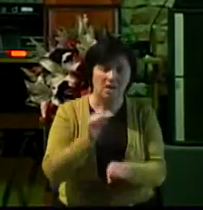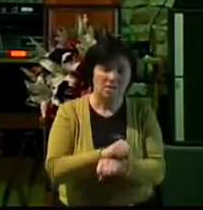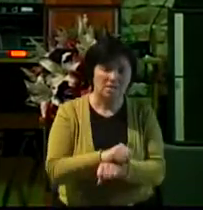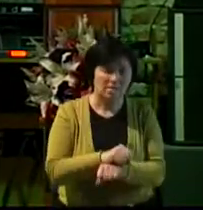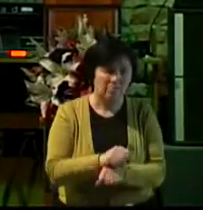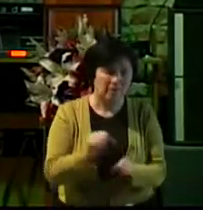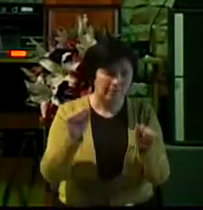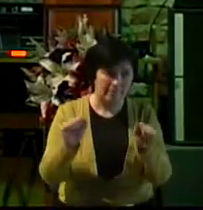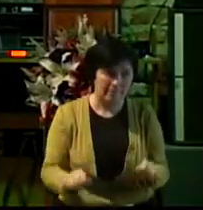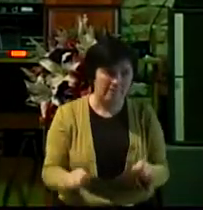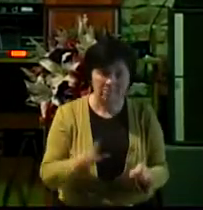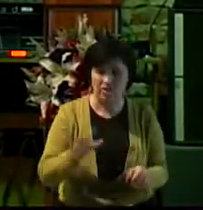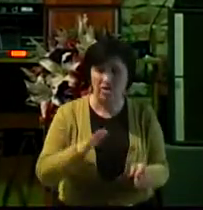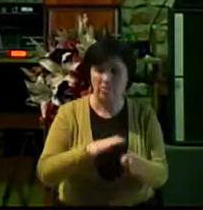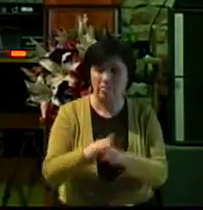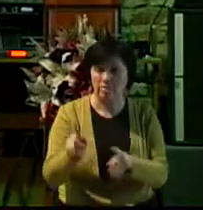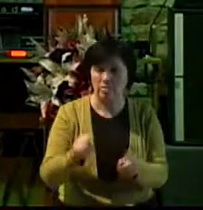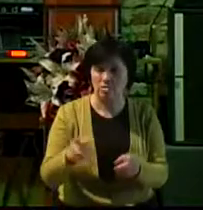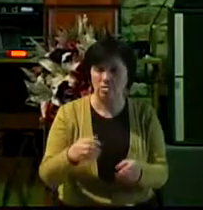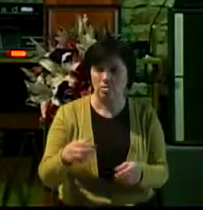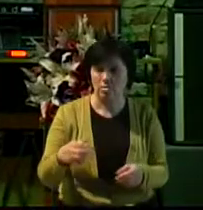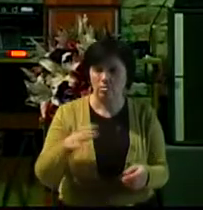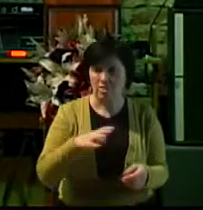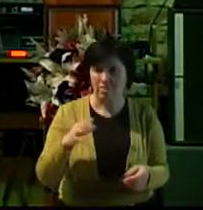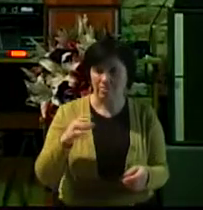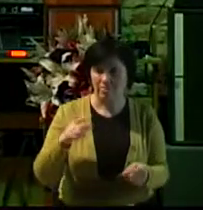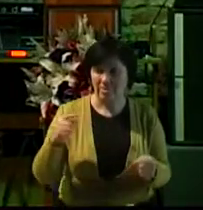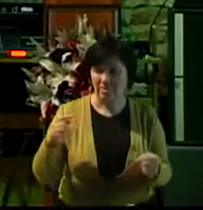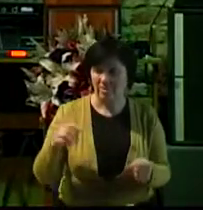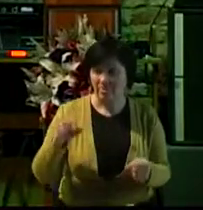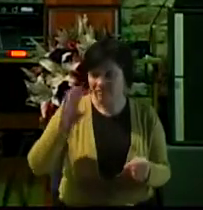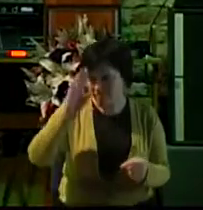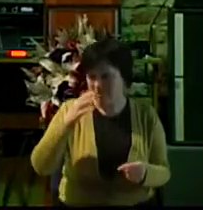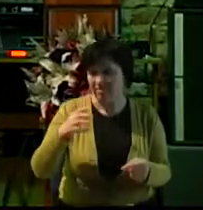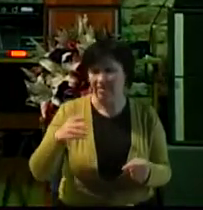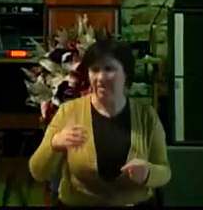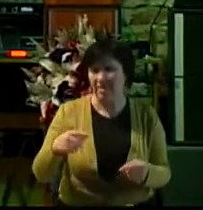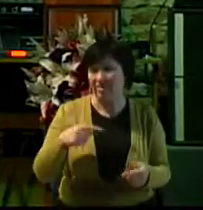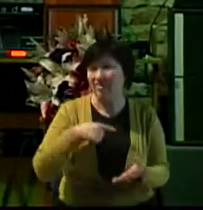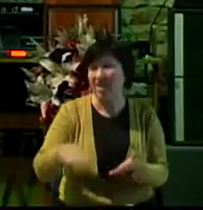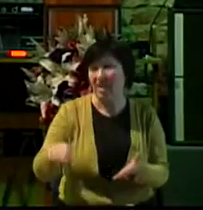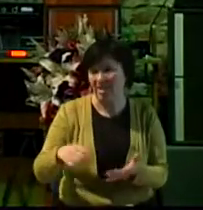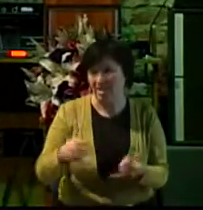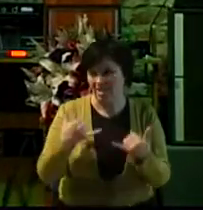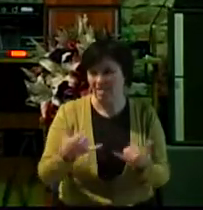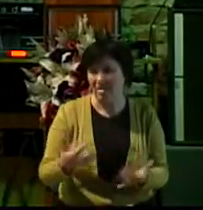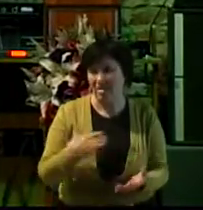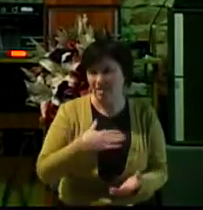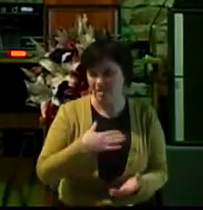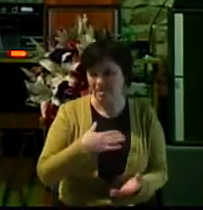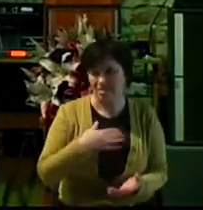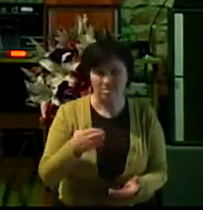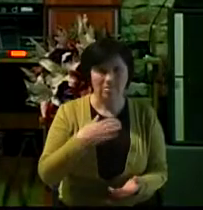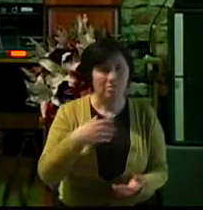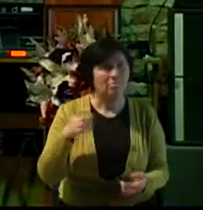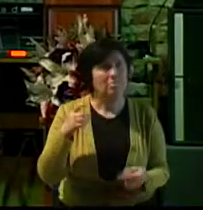что божественный ответ в нашей жизни, он не всегда соответствует именно тому, что мы бы